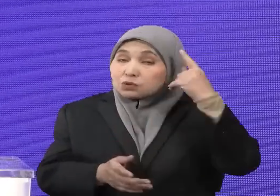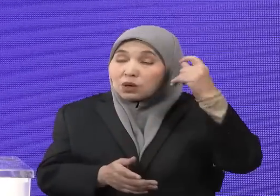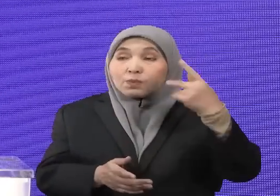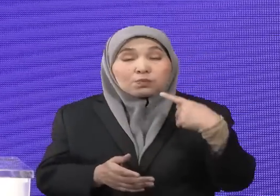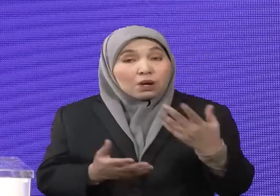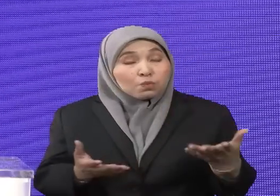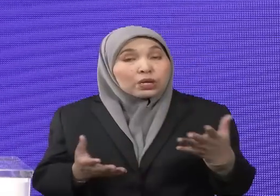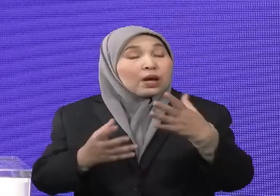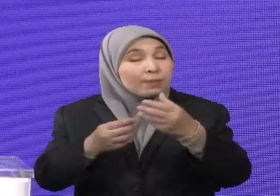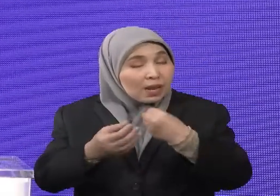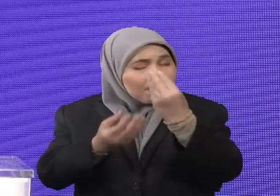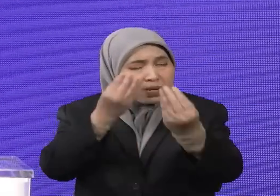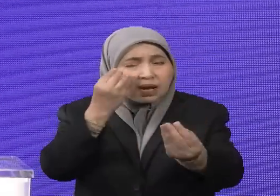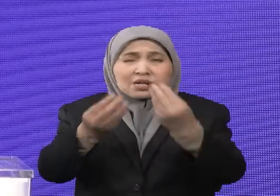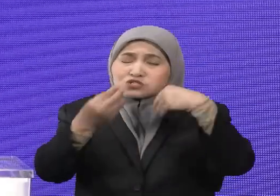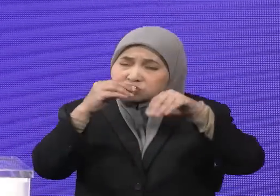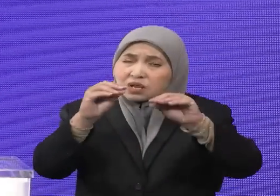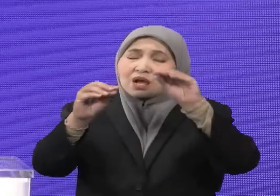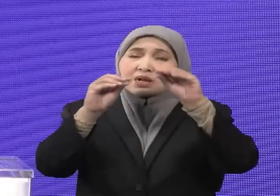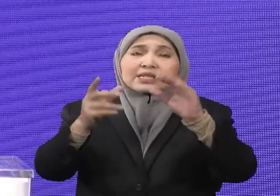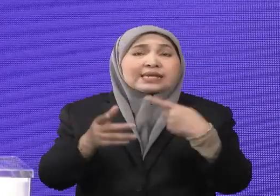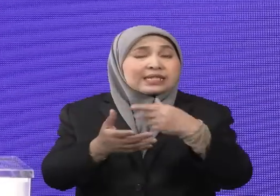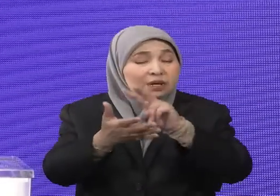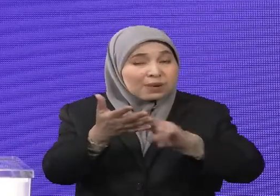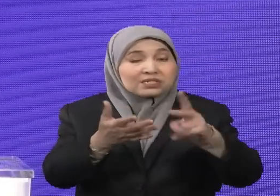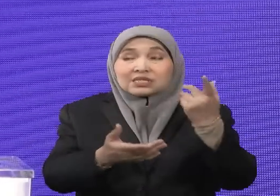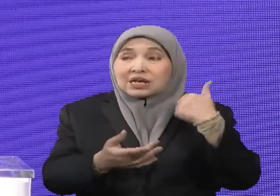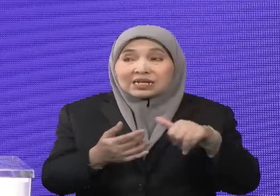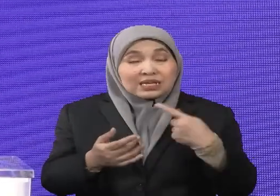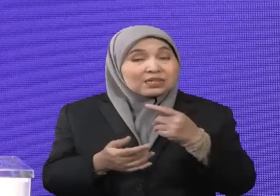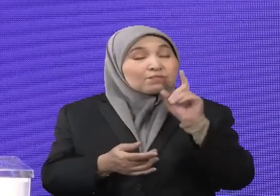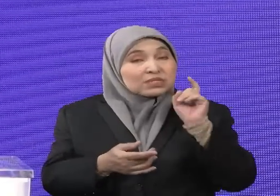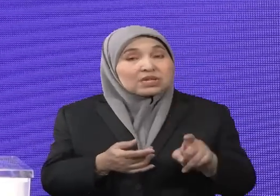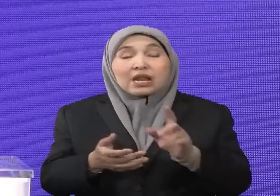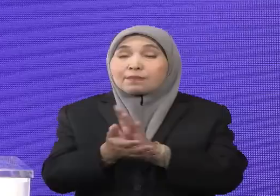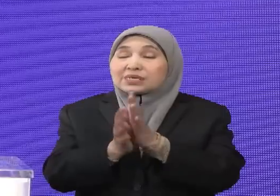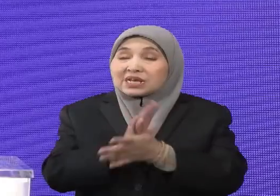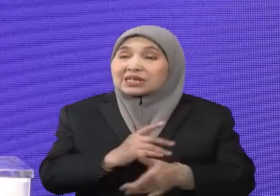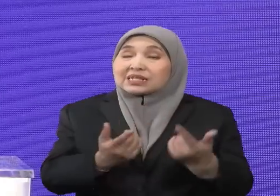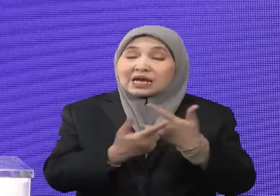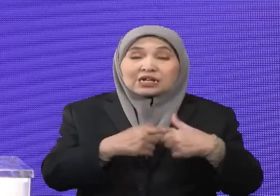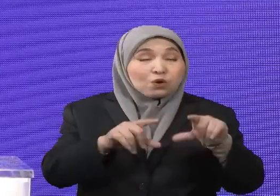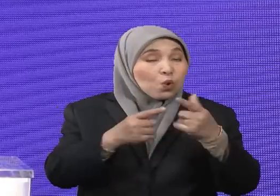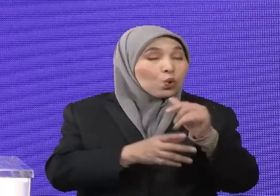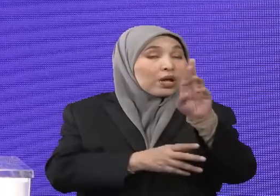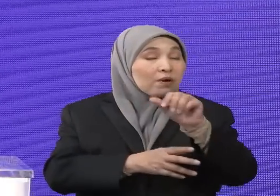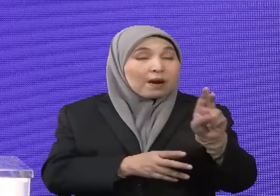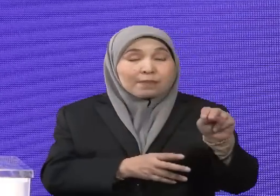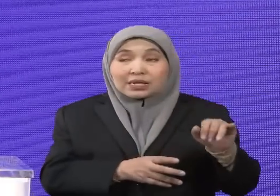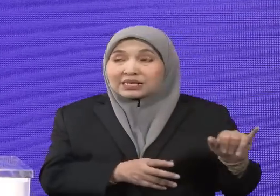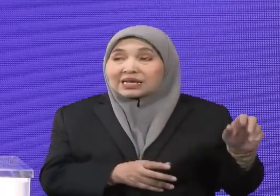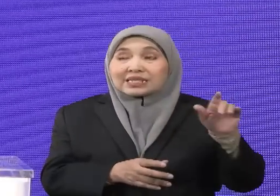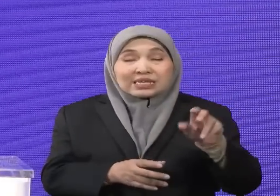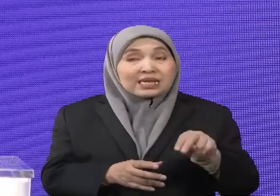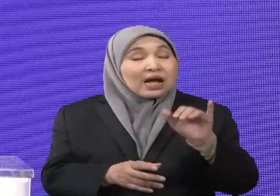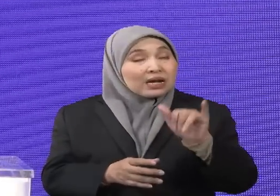Ambillah pengajaran daripada ayat yang kita bacakan sebentar tadi hendaklah kita menjadi daripada golongan Rabbani daripada